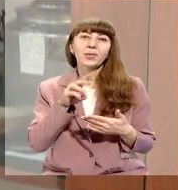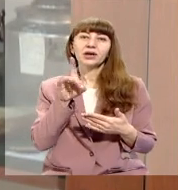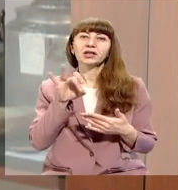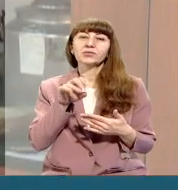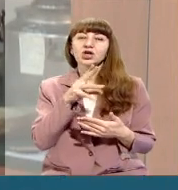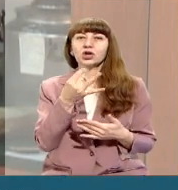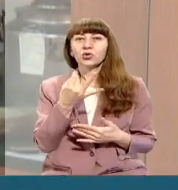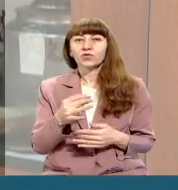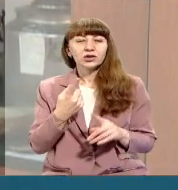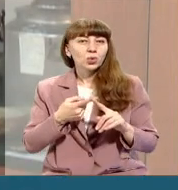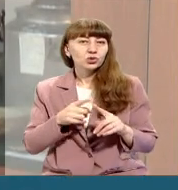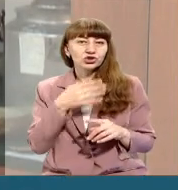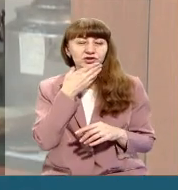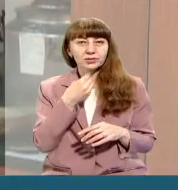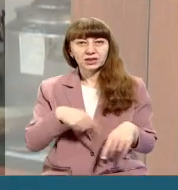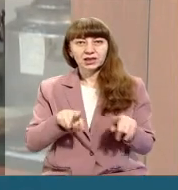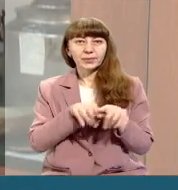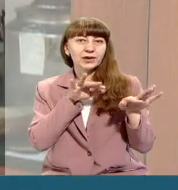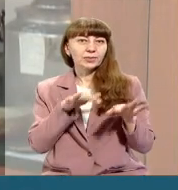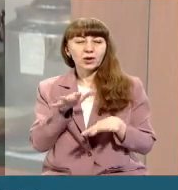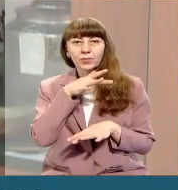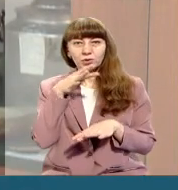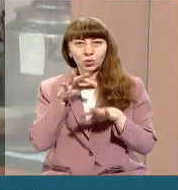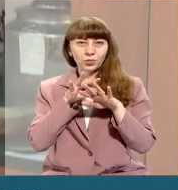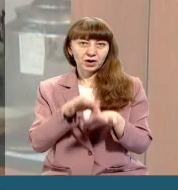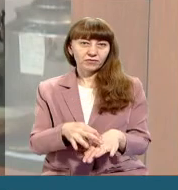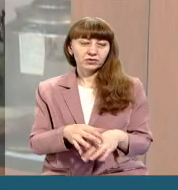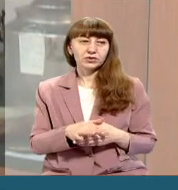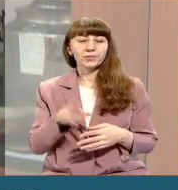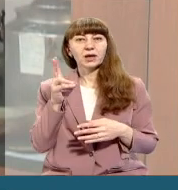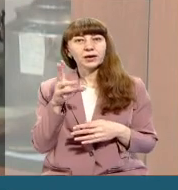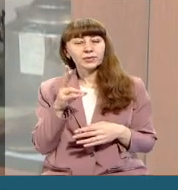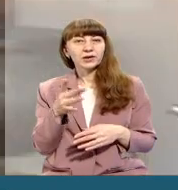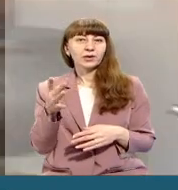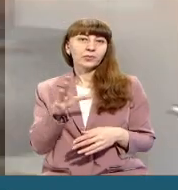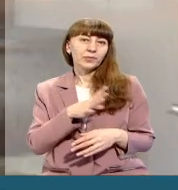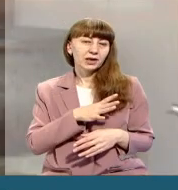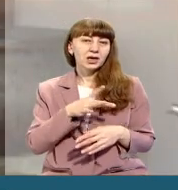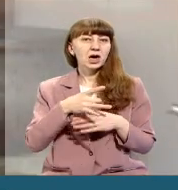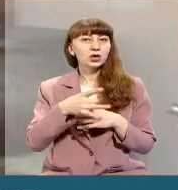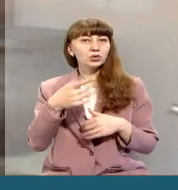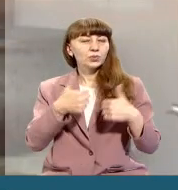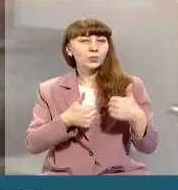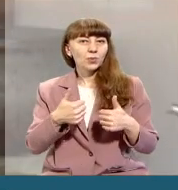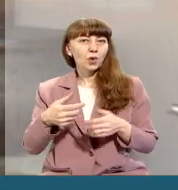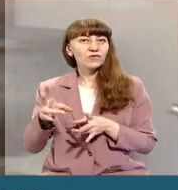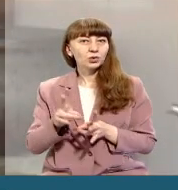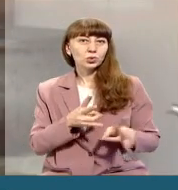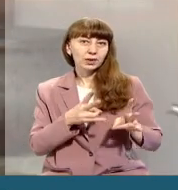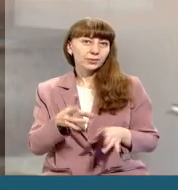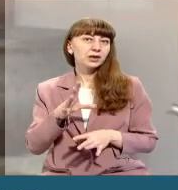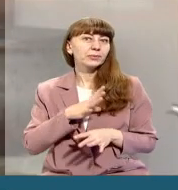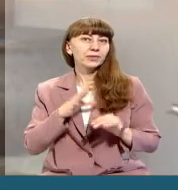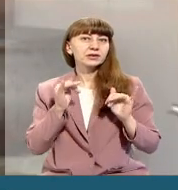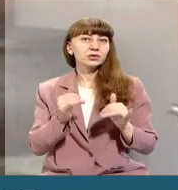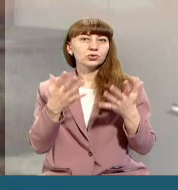очень красивые мы много подобных мероприятий организовываем например в ноябре у нас прошли районные соревнования по фигурному катанию